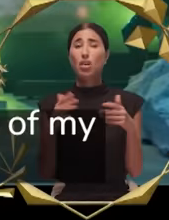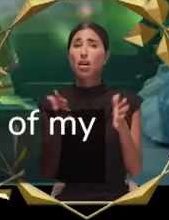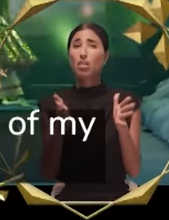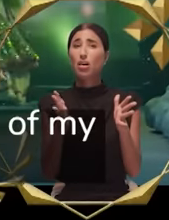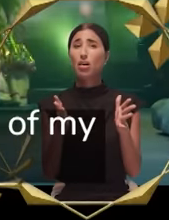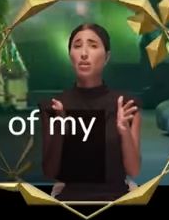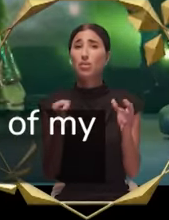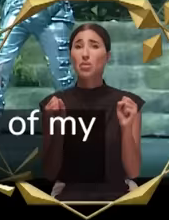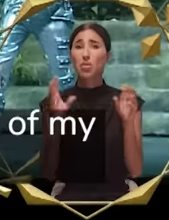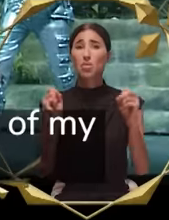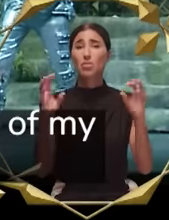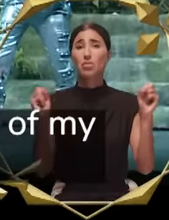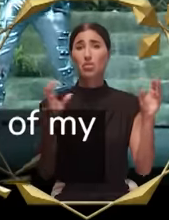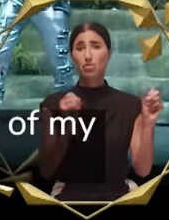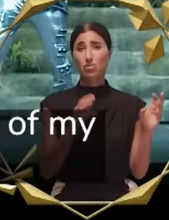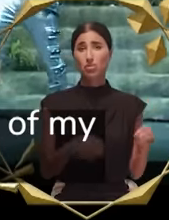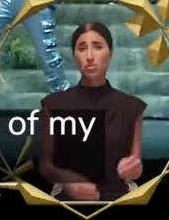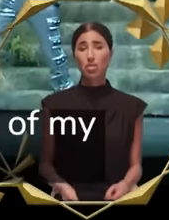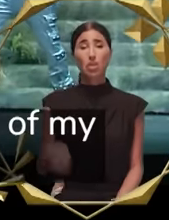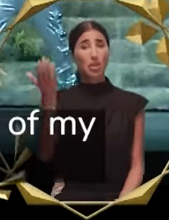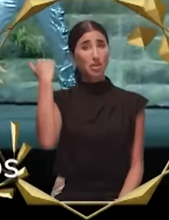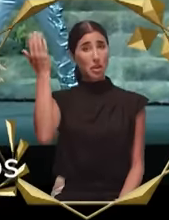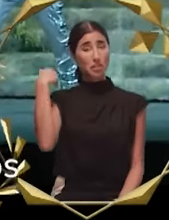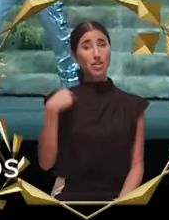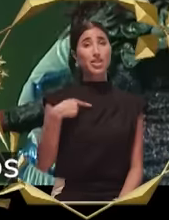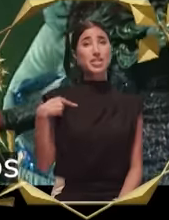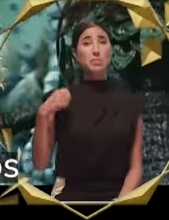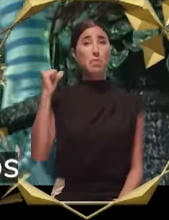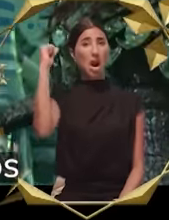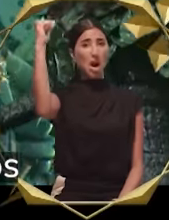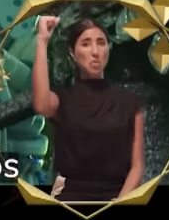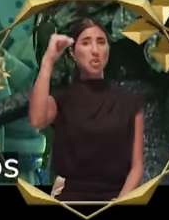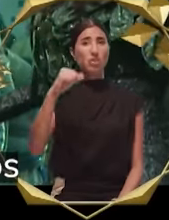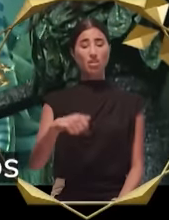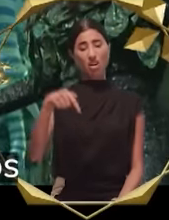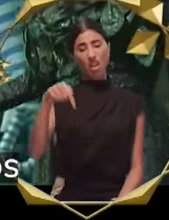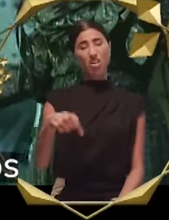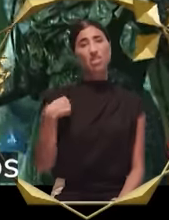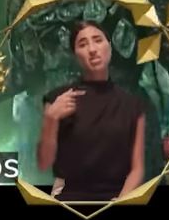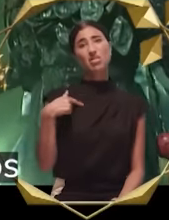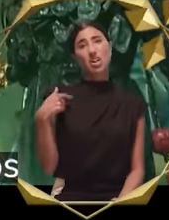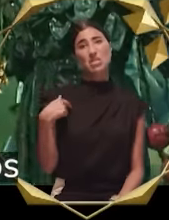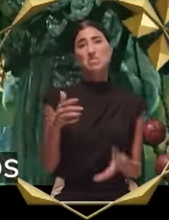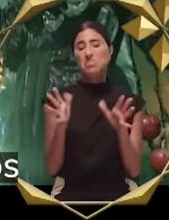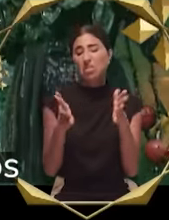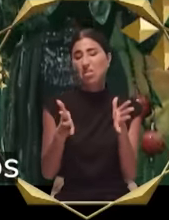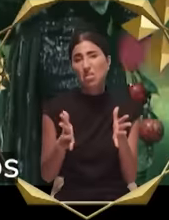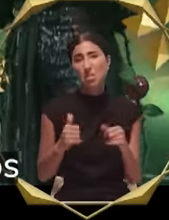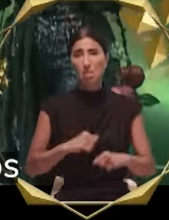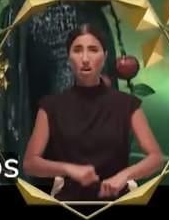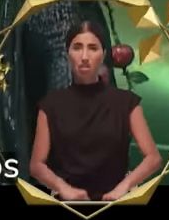مذعورا رأيتم حجم الورطة كان اسمي عنتر والآن